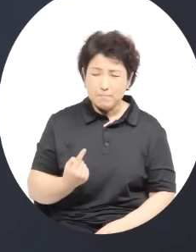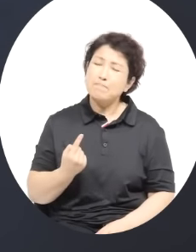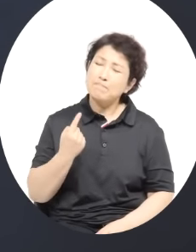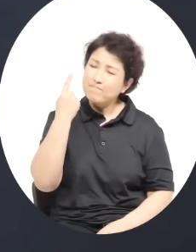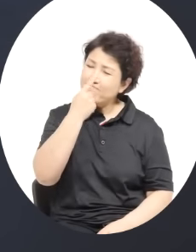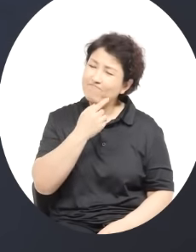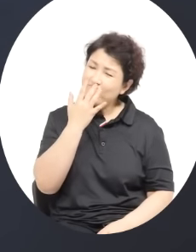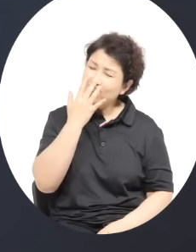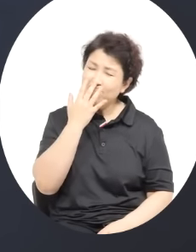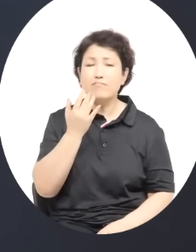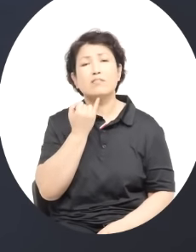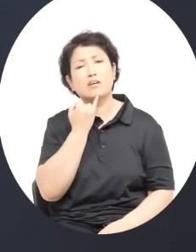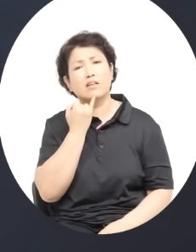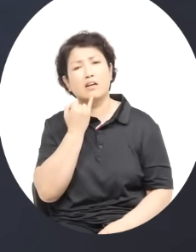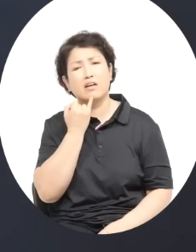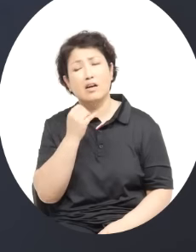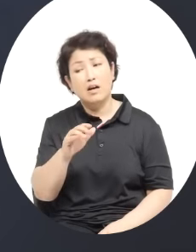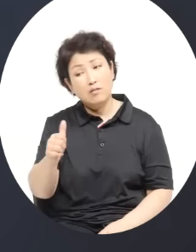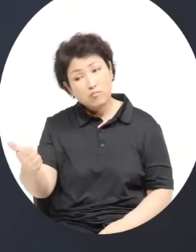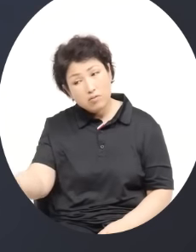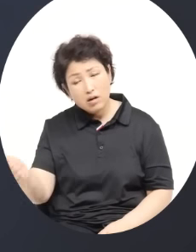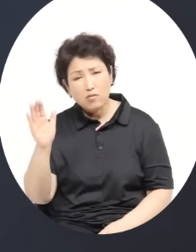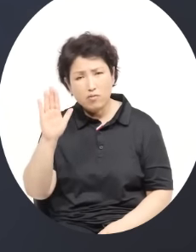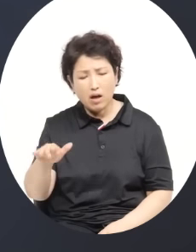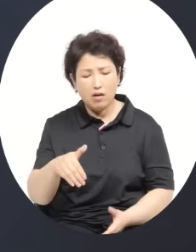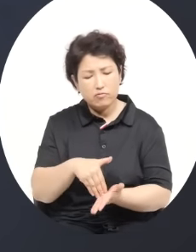해도 편안하고 후회가 안 되고 그래요.